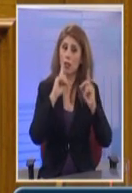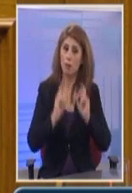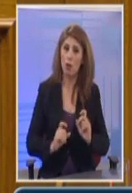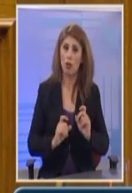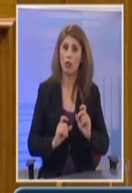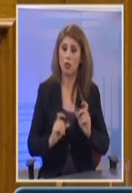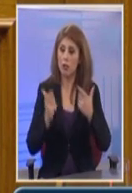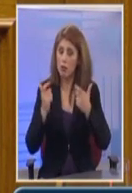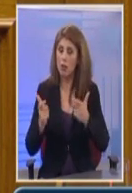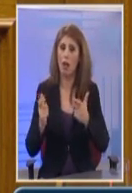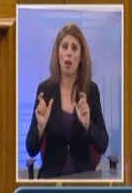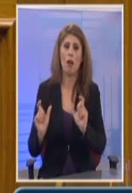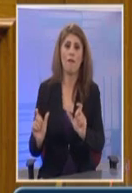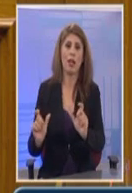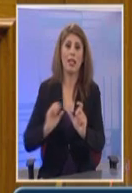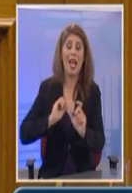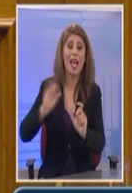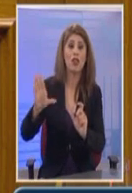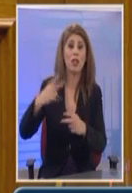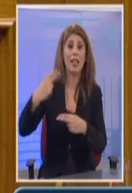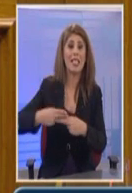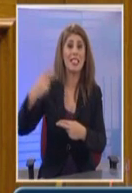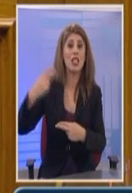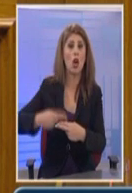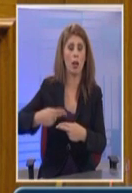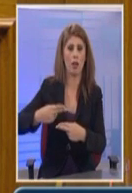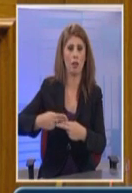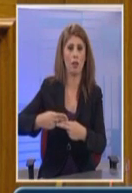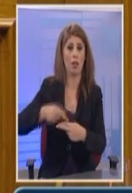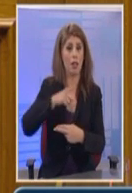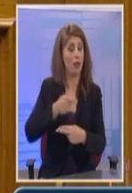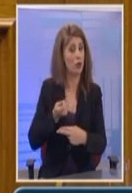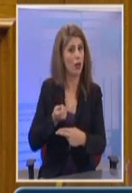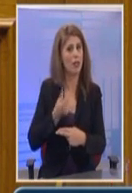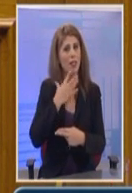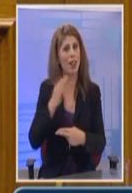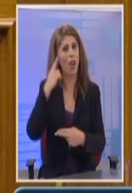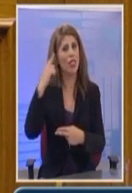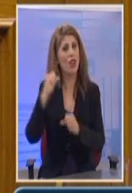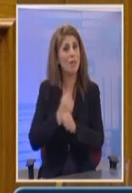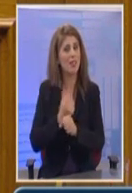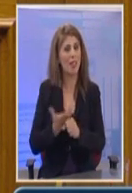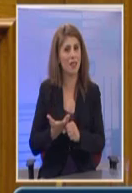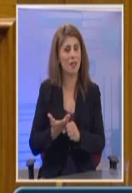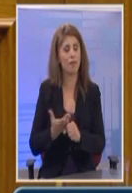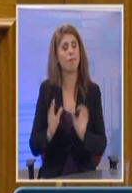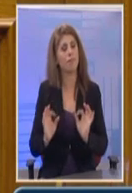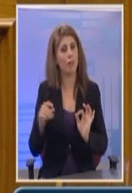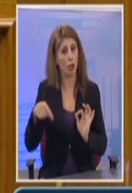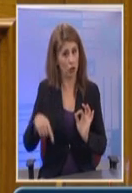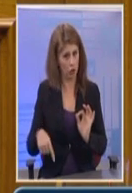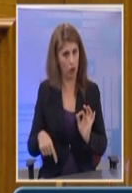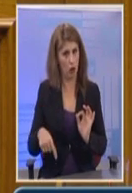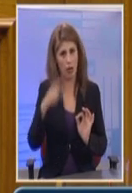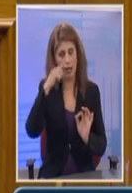υποχρέωση να φυλάξει τα εξωτερικά της σύνορα. Και το κάνατε αυτό για λόγους ιδεολειψίας. Βέβαια τώρα,